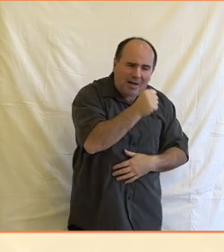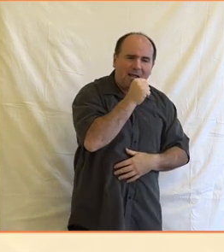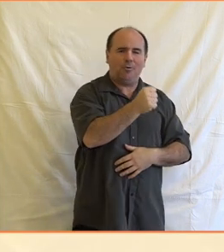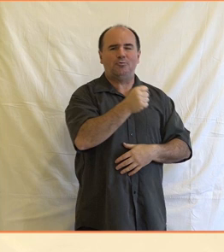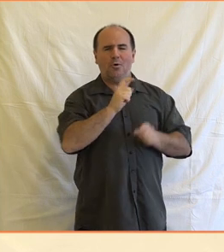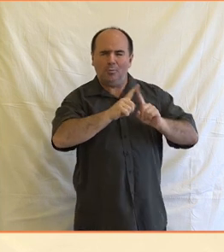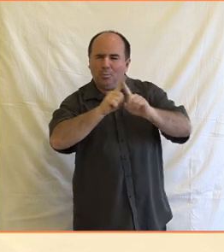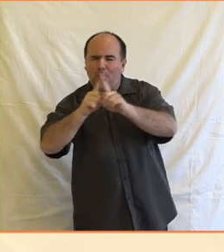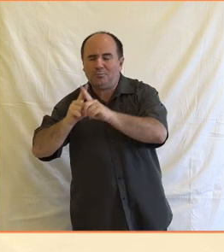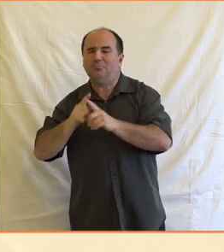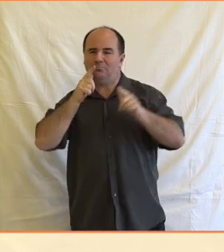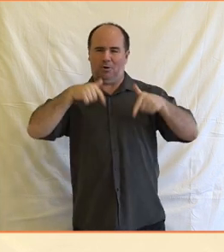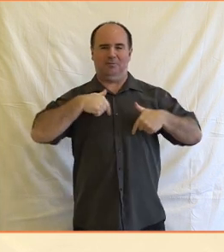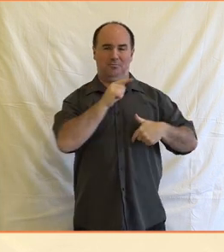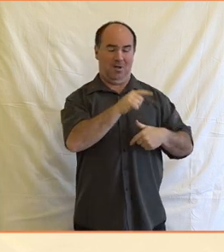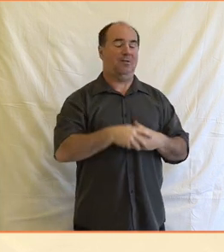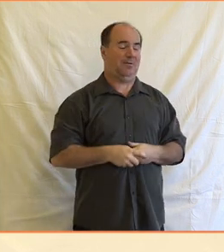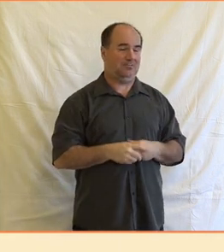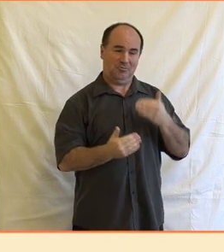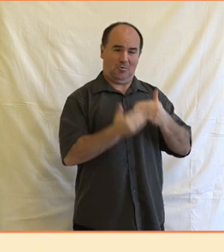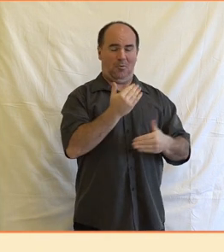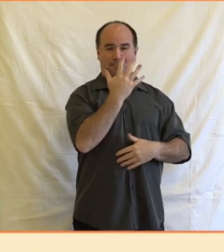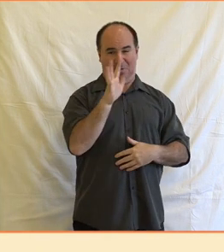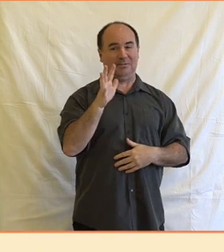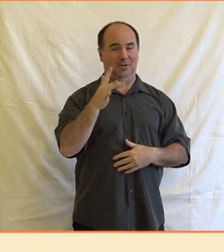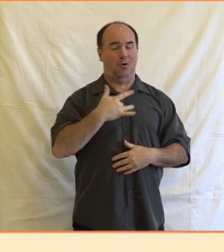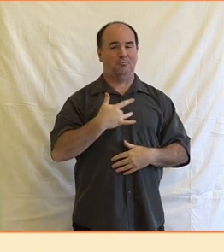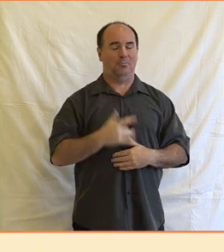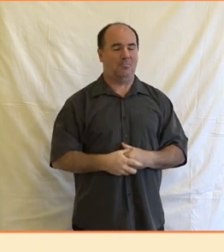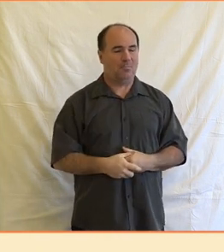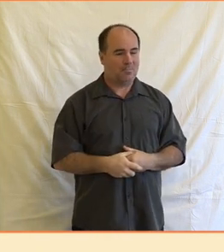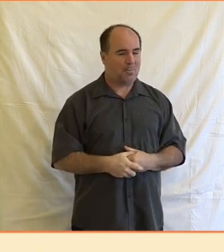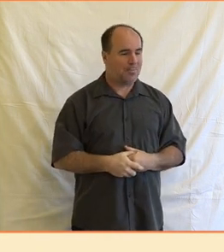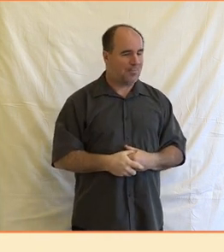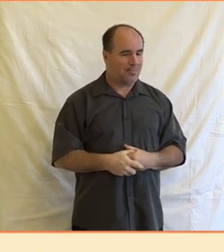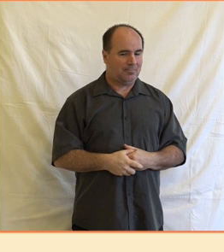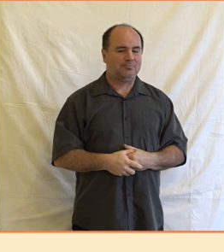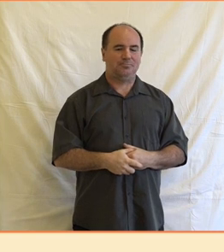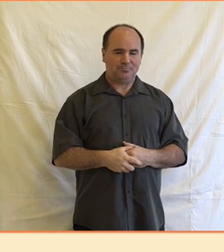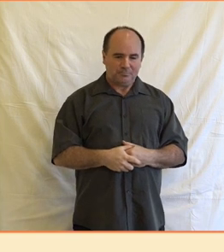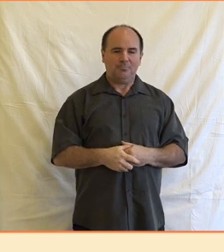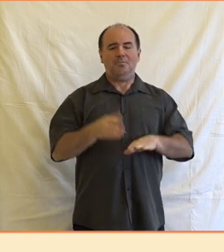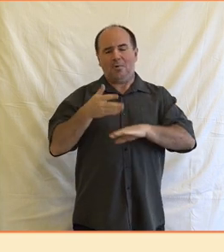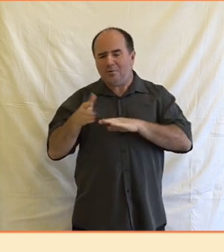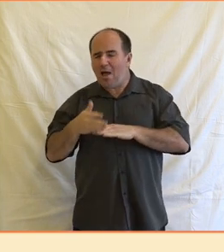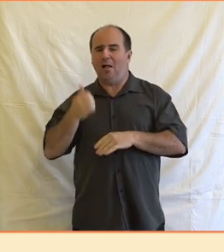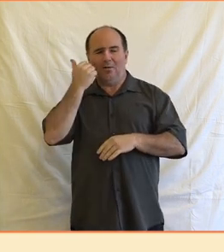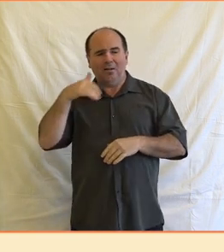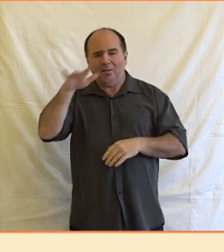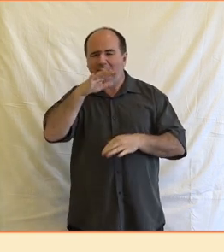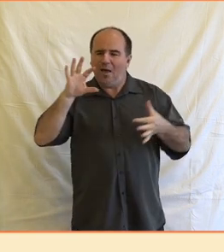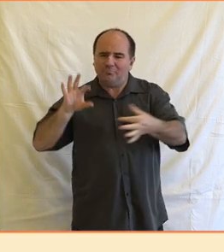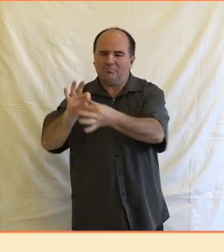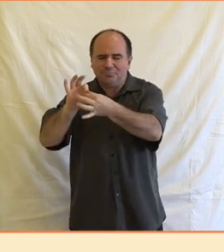čistě tvůrci obsahu. Ti ostatní byli lidé, kteří jsou v IT nebo v